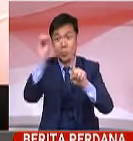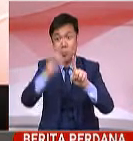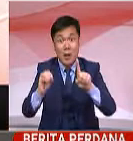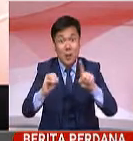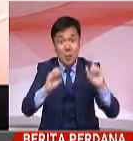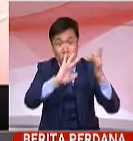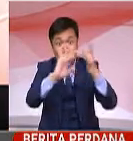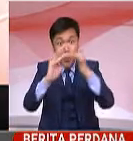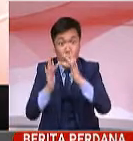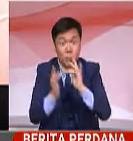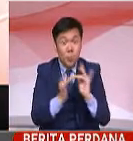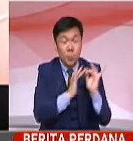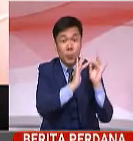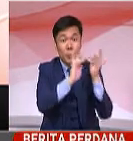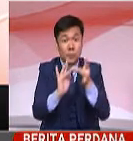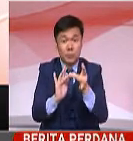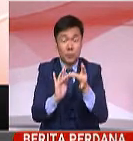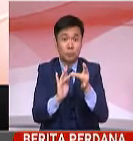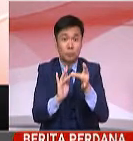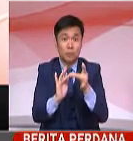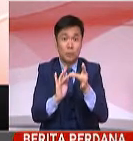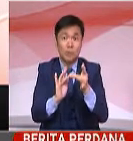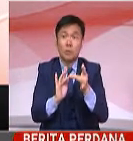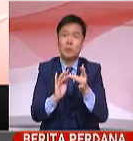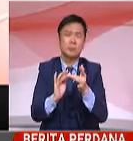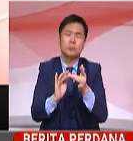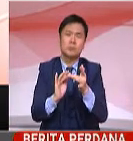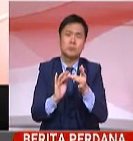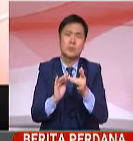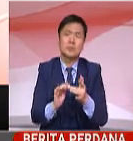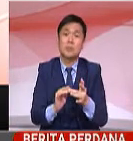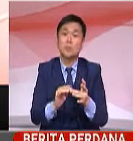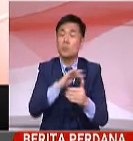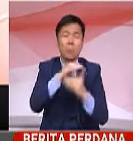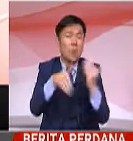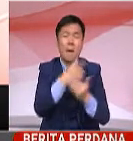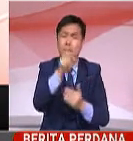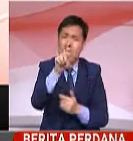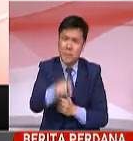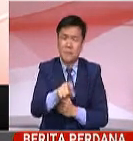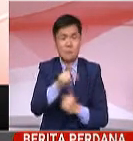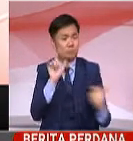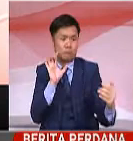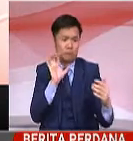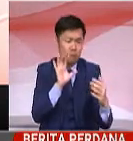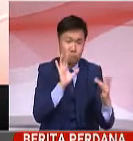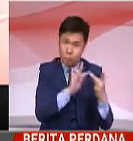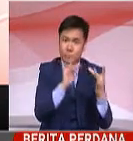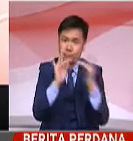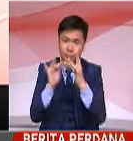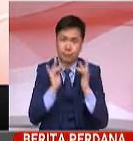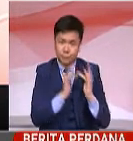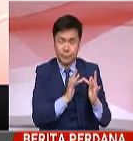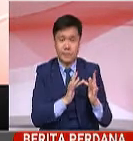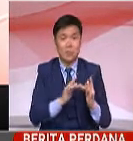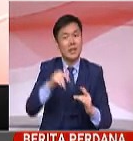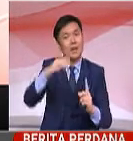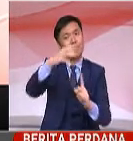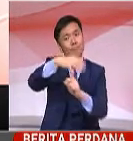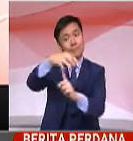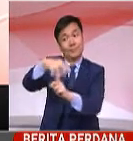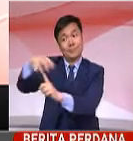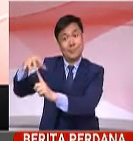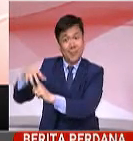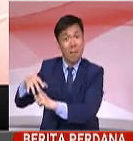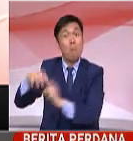connectivity. It will no longer be a question of readiness. It will be a necessity to be connected. Now, street vendors will be